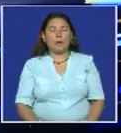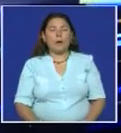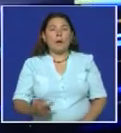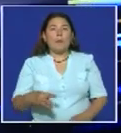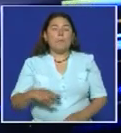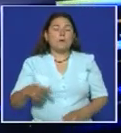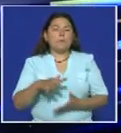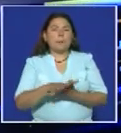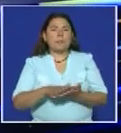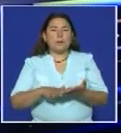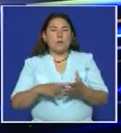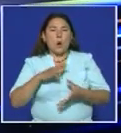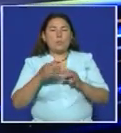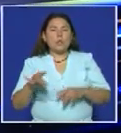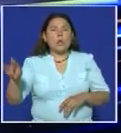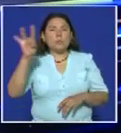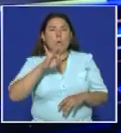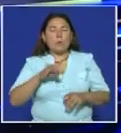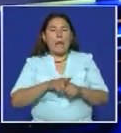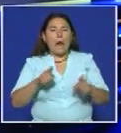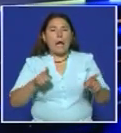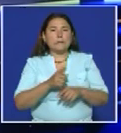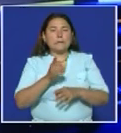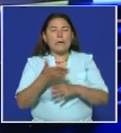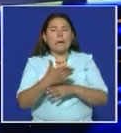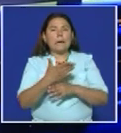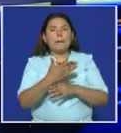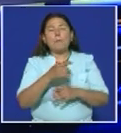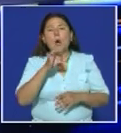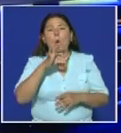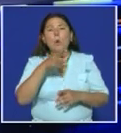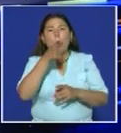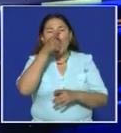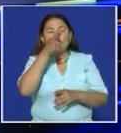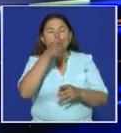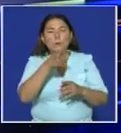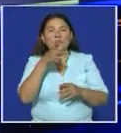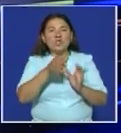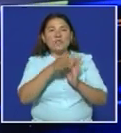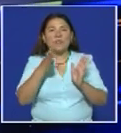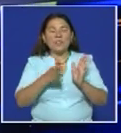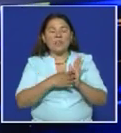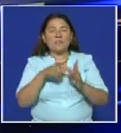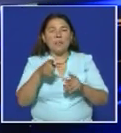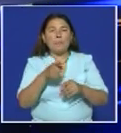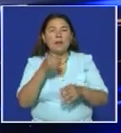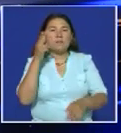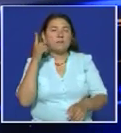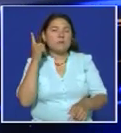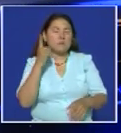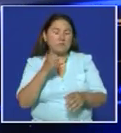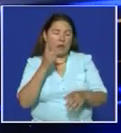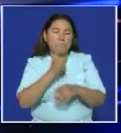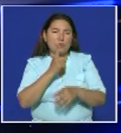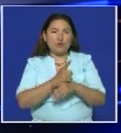В Мангистау продолжается общереспубликанская акция «Осетр-2019». Рейдовые мероприятия направлены на пресечение фактов